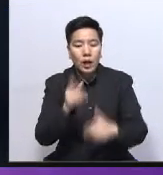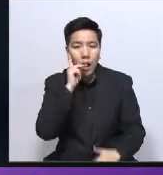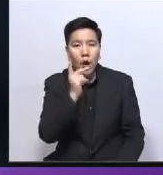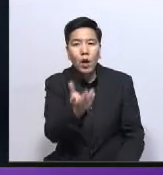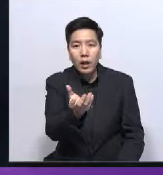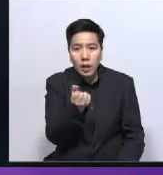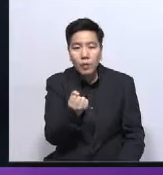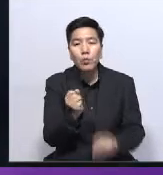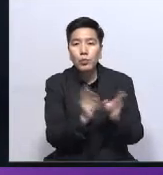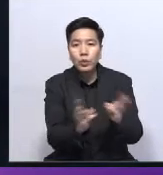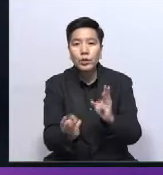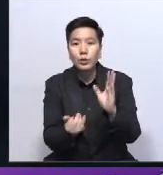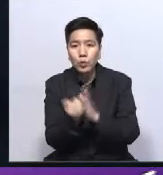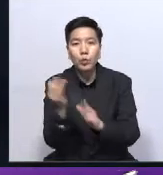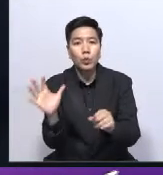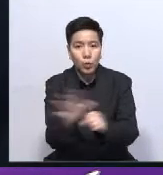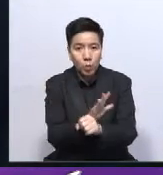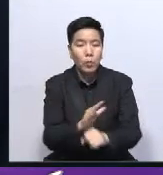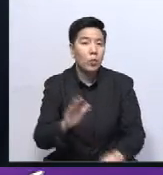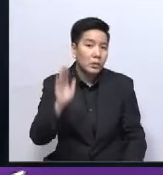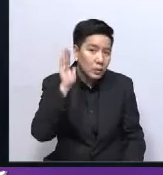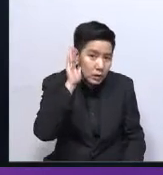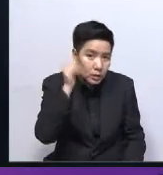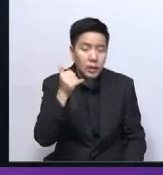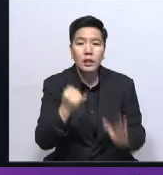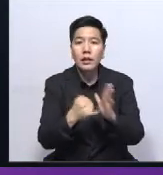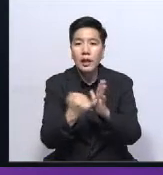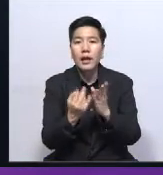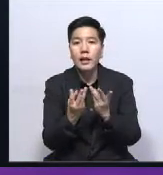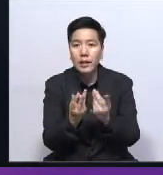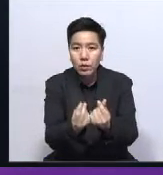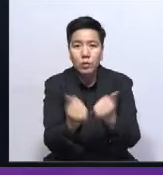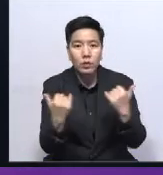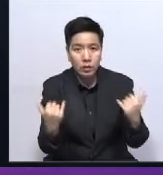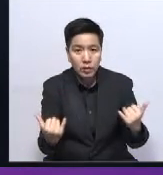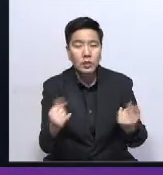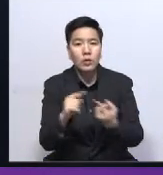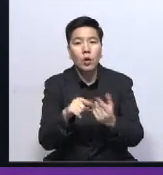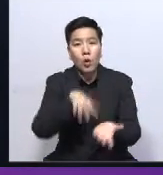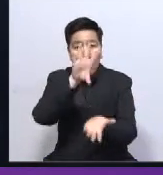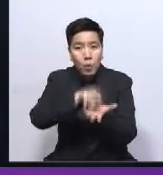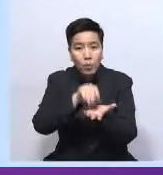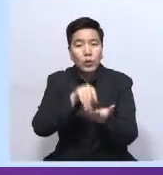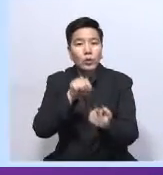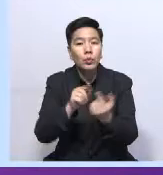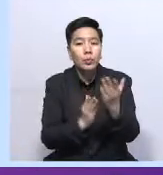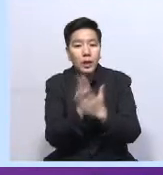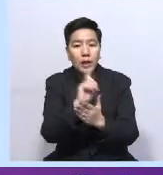ารที่ถูกต้องครบถ้วนมีความน่าเชื่อถือสะดวกและรวดเร็วมากขึ้นโดยมีฐานข้อมูลจากเว็บไ